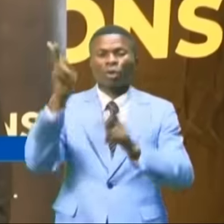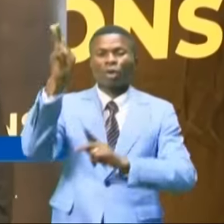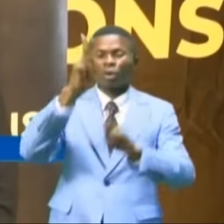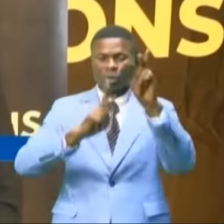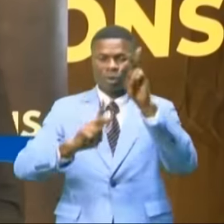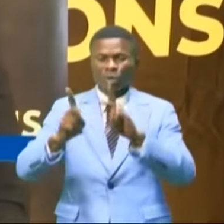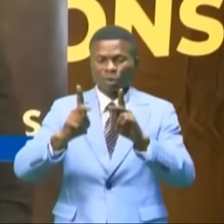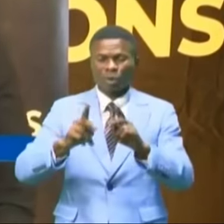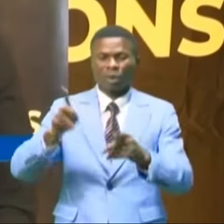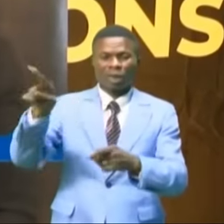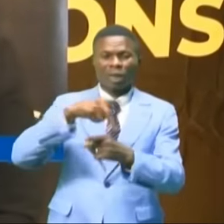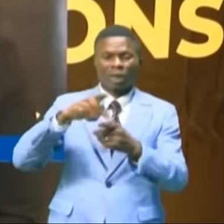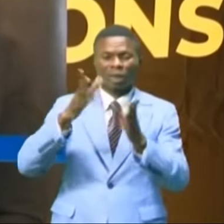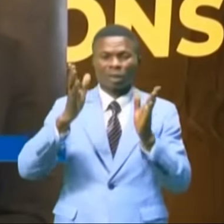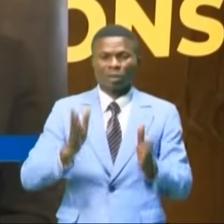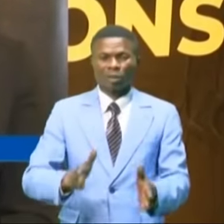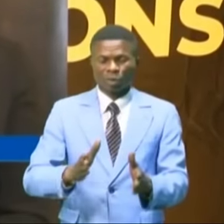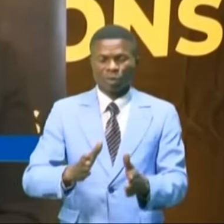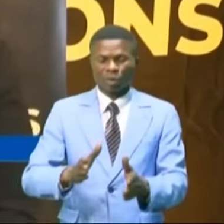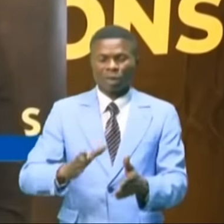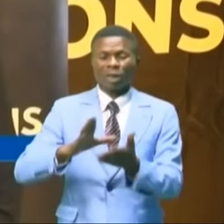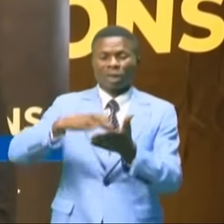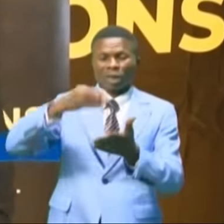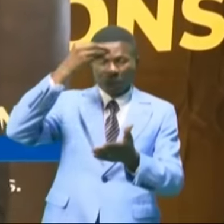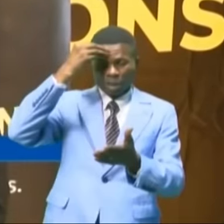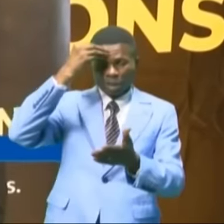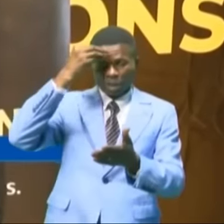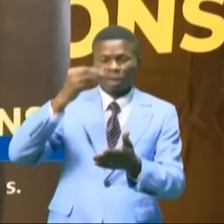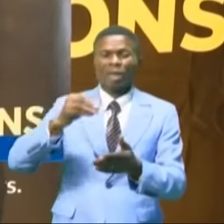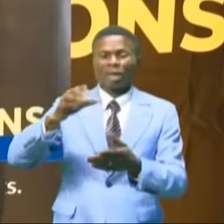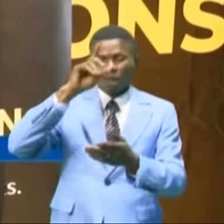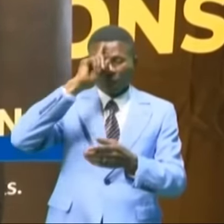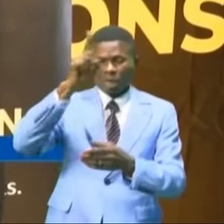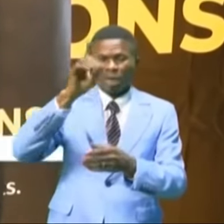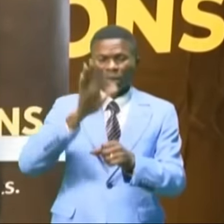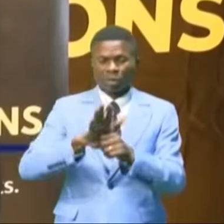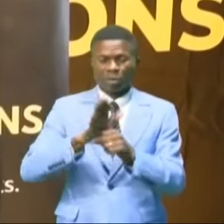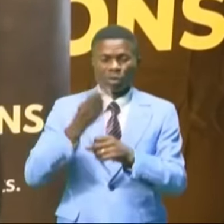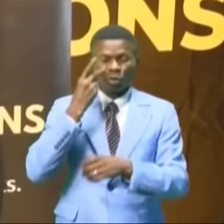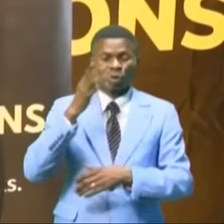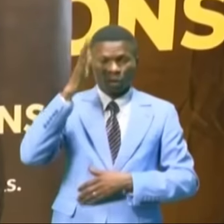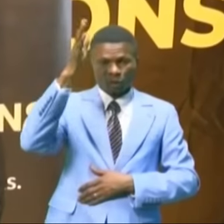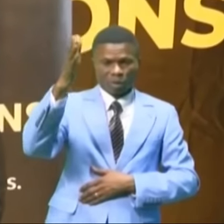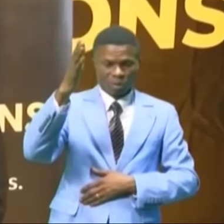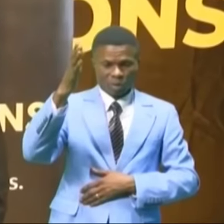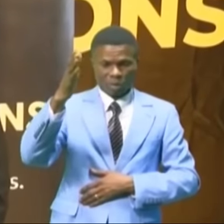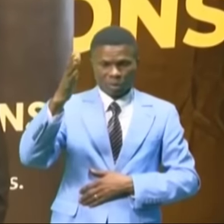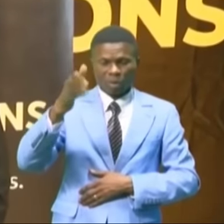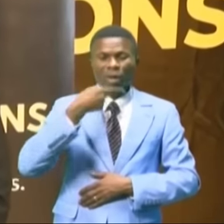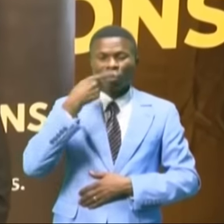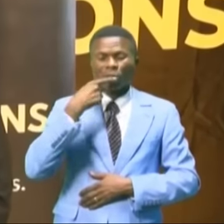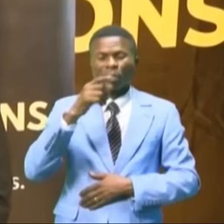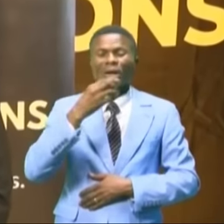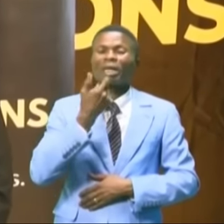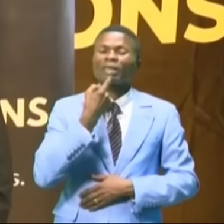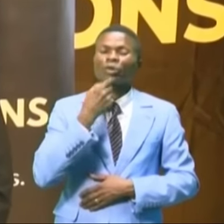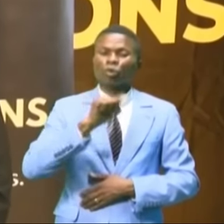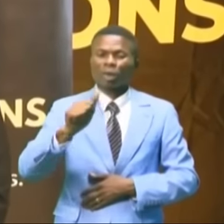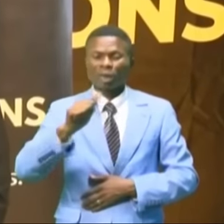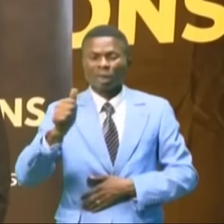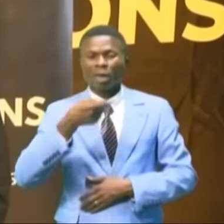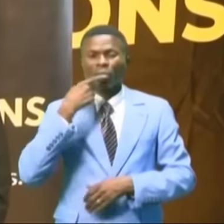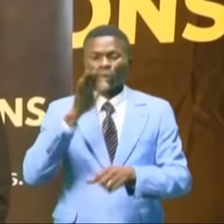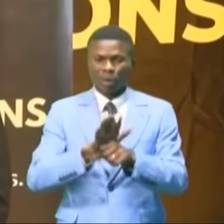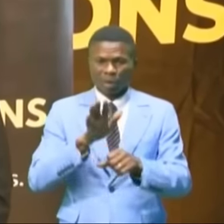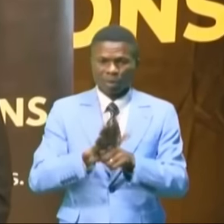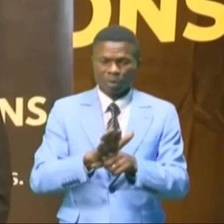des professionnels inspirants qui ont fait des preuves dans leur domaine respectif et qui parlent de leur parcours. Et ainsi,